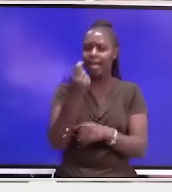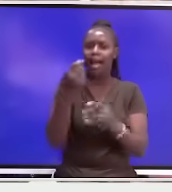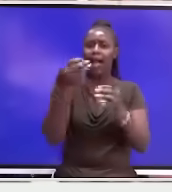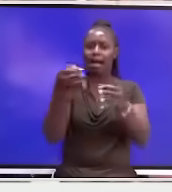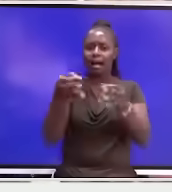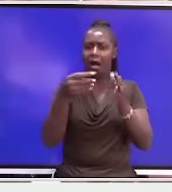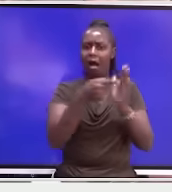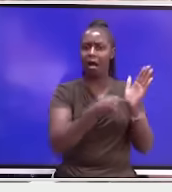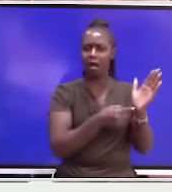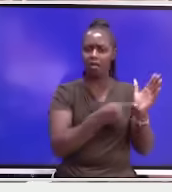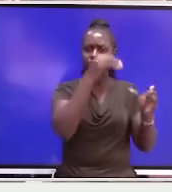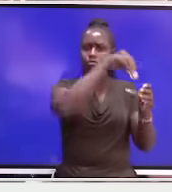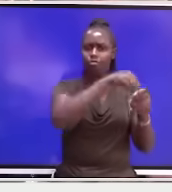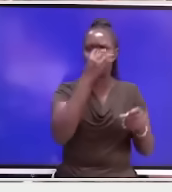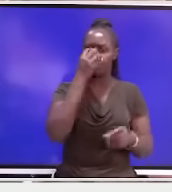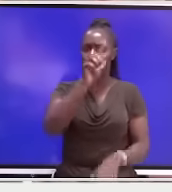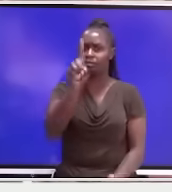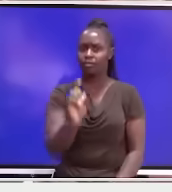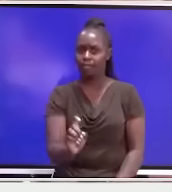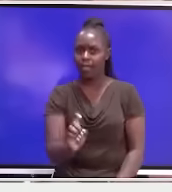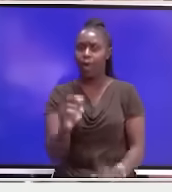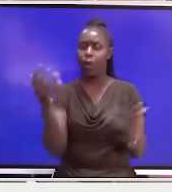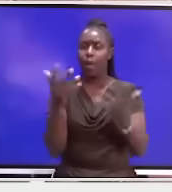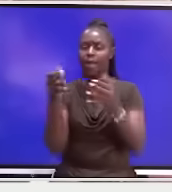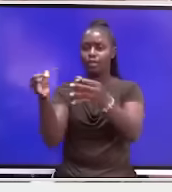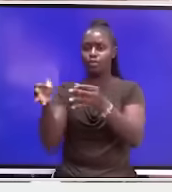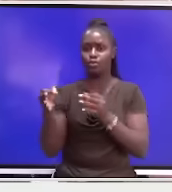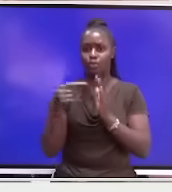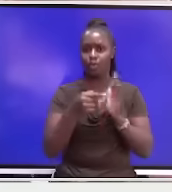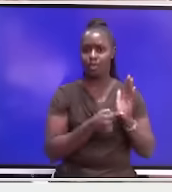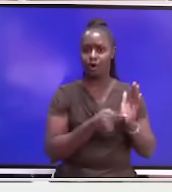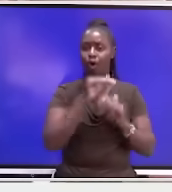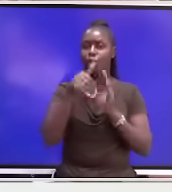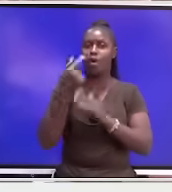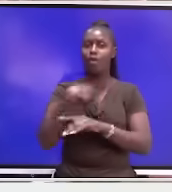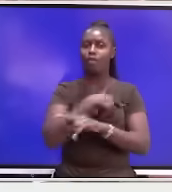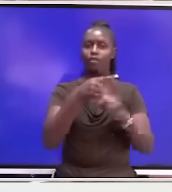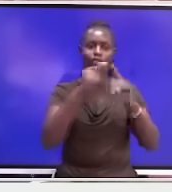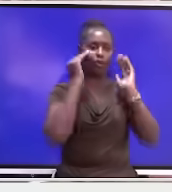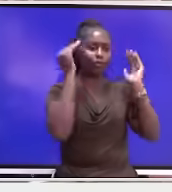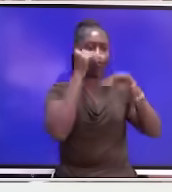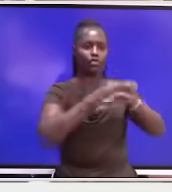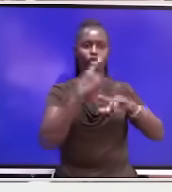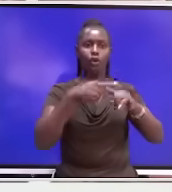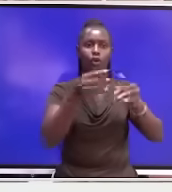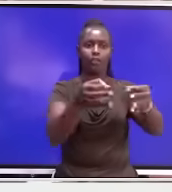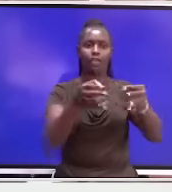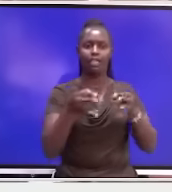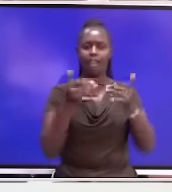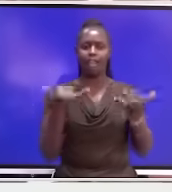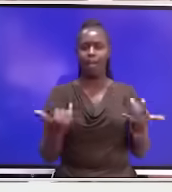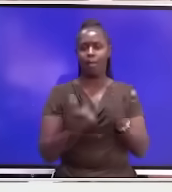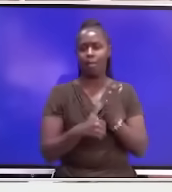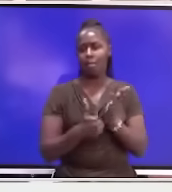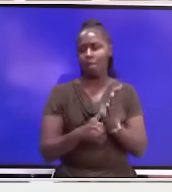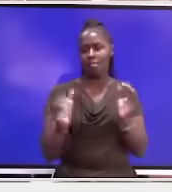Ruto? Sinaenda treasury. Treasury si huko ndio sisi wote mambo yetu inaelekea huko. Sasa hakuna haja ya kuita